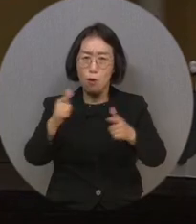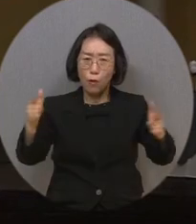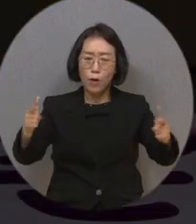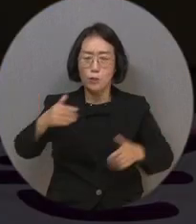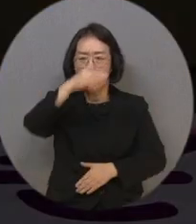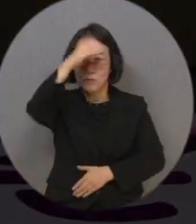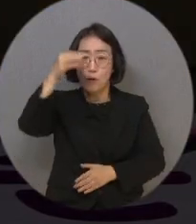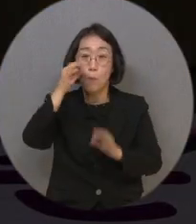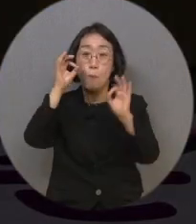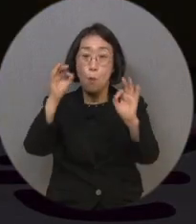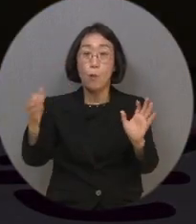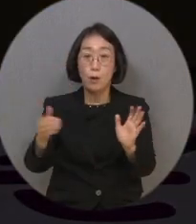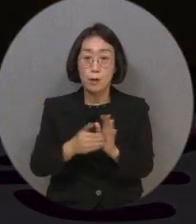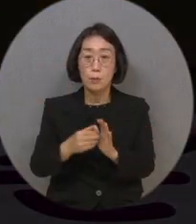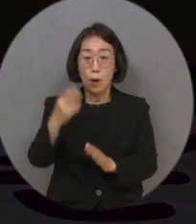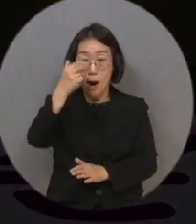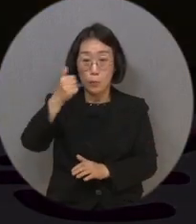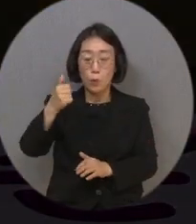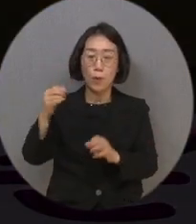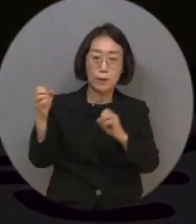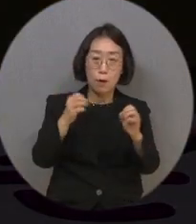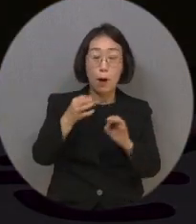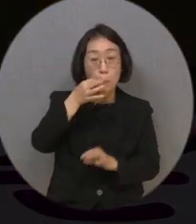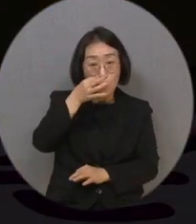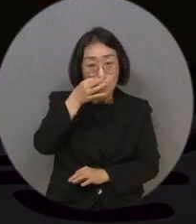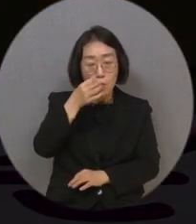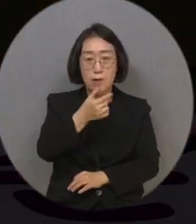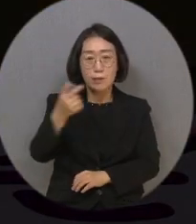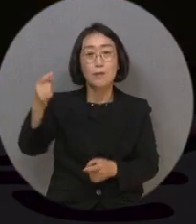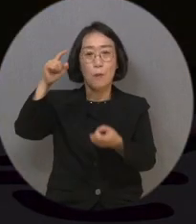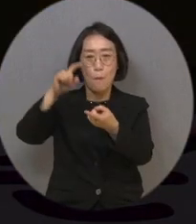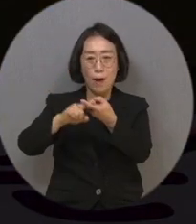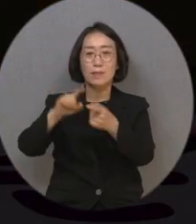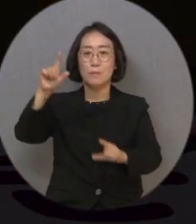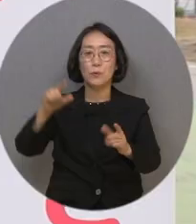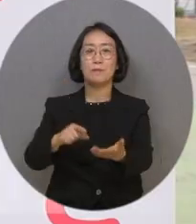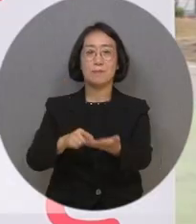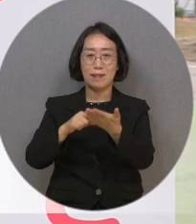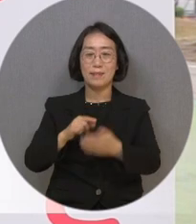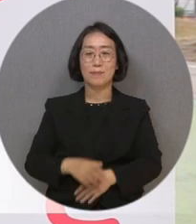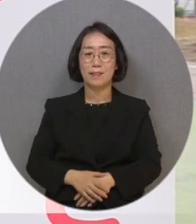상영작과 감독과의 대화 등을 관람하며 큰 호응을 보냈습니다.